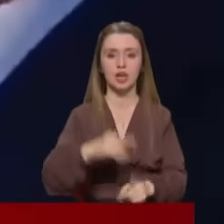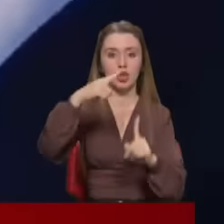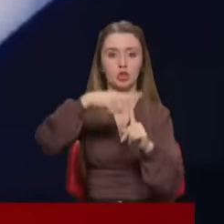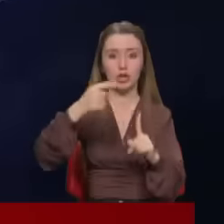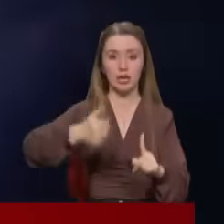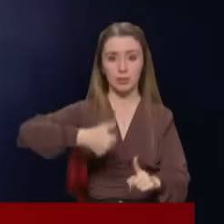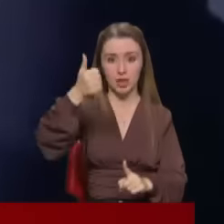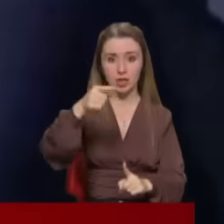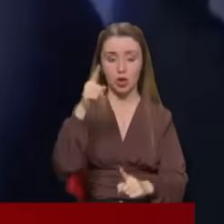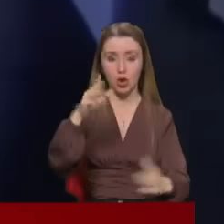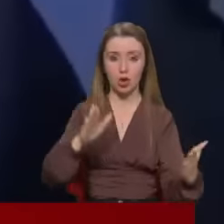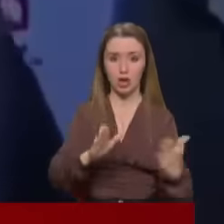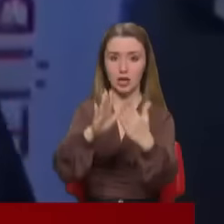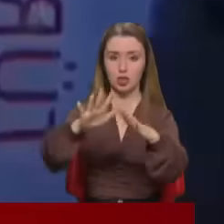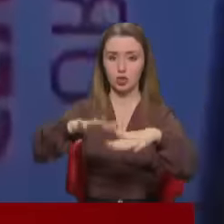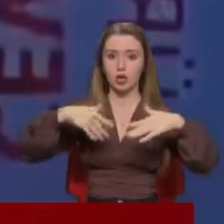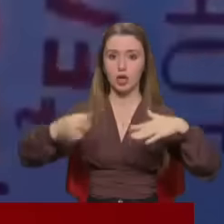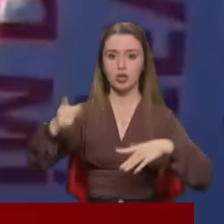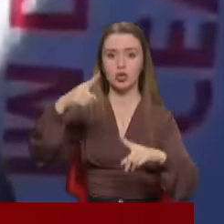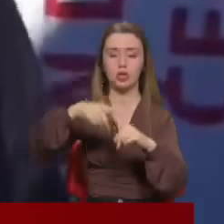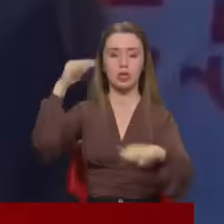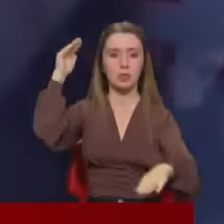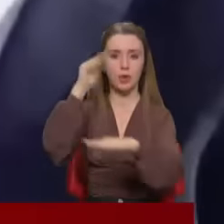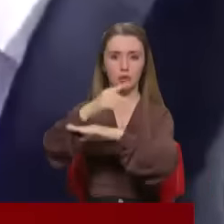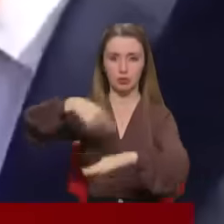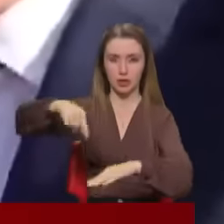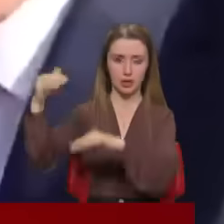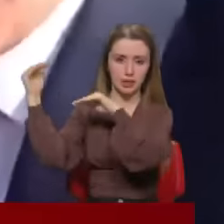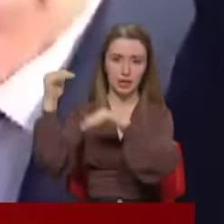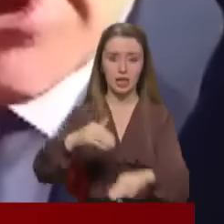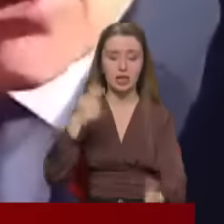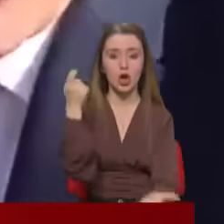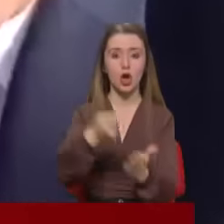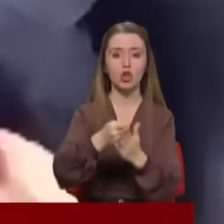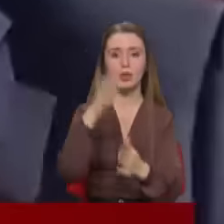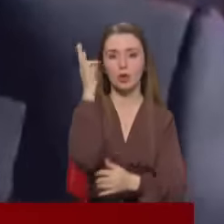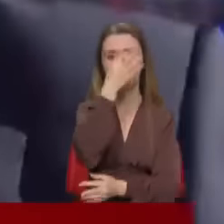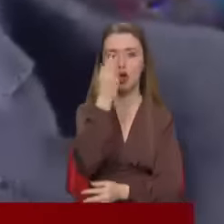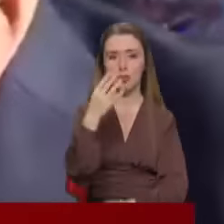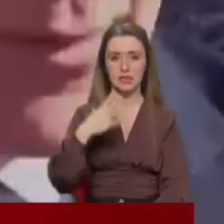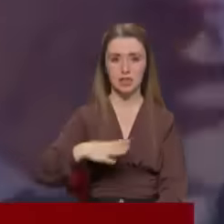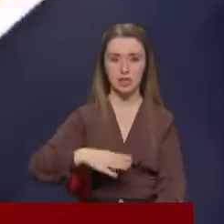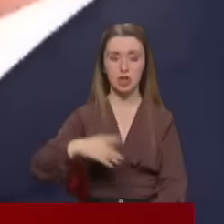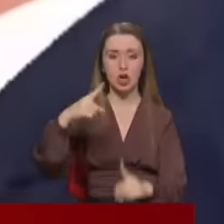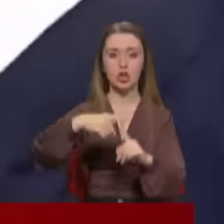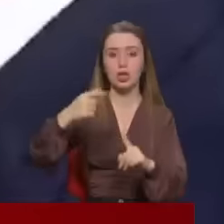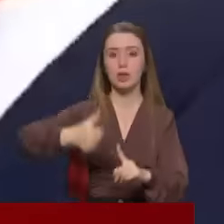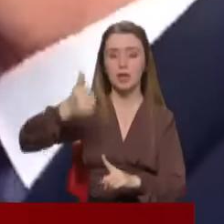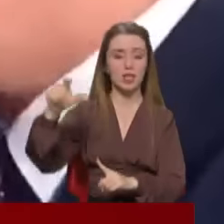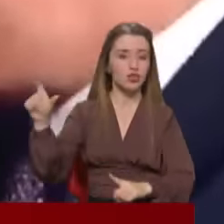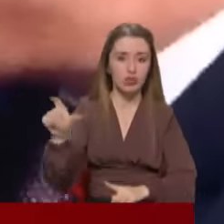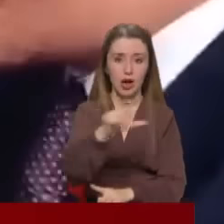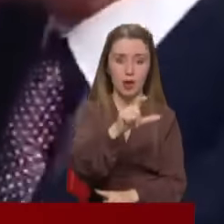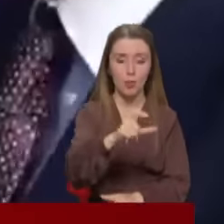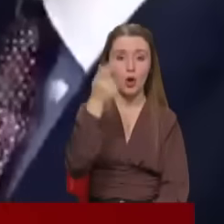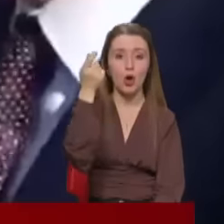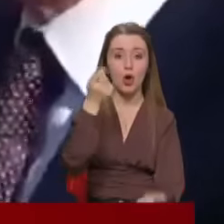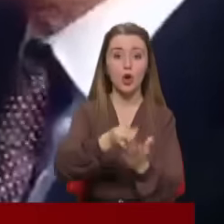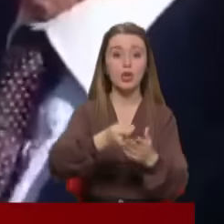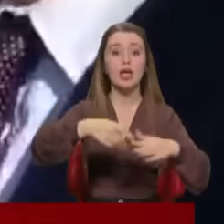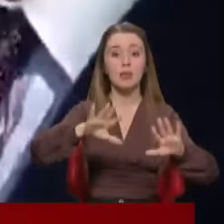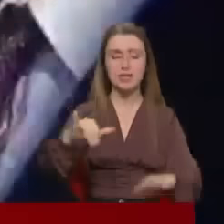Başkanı'nın karşısına tören sonrası TOKİ mağdurları çıktı. Ödeme kolaylığı isteyen vatandaşa TOKİ Başkanı'nın yanıtı